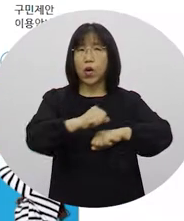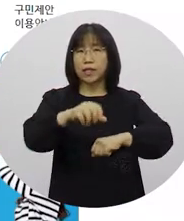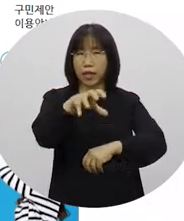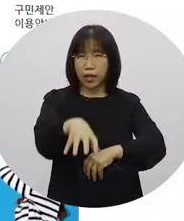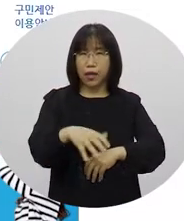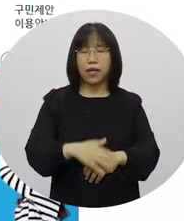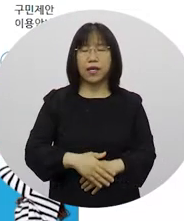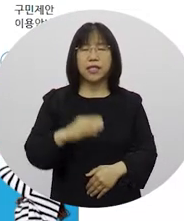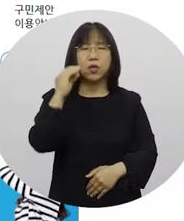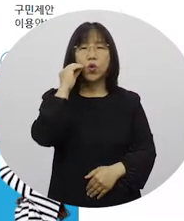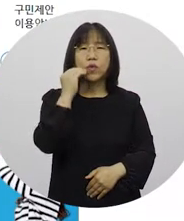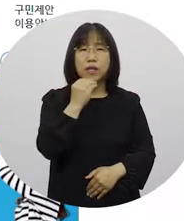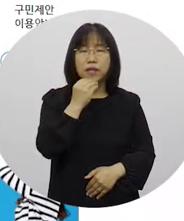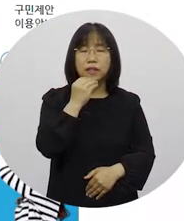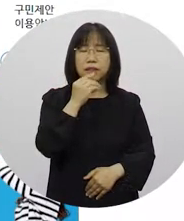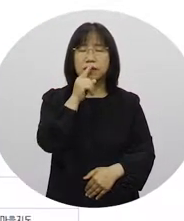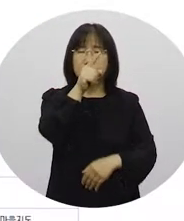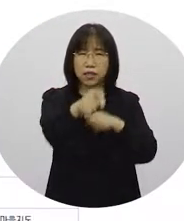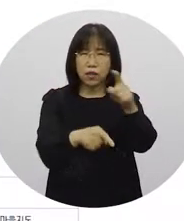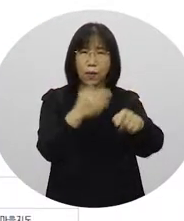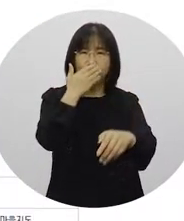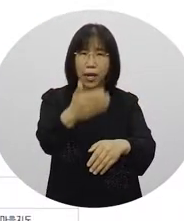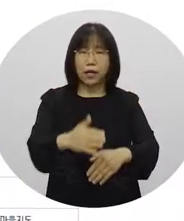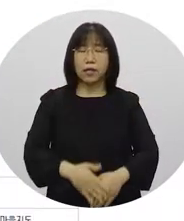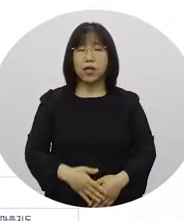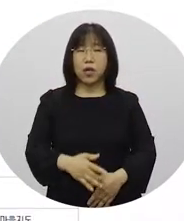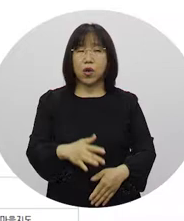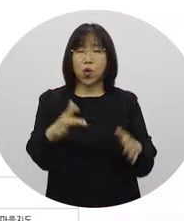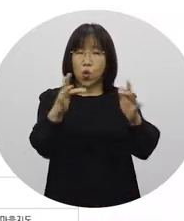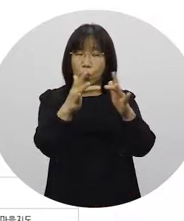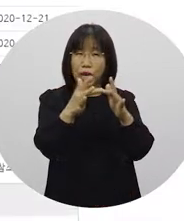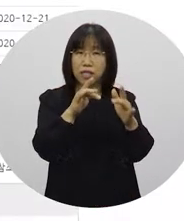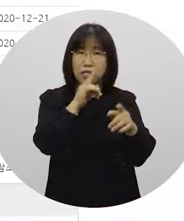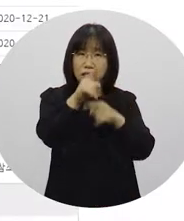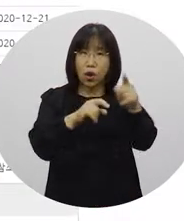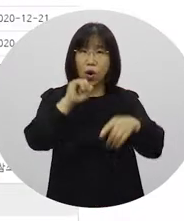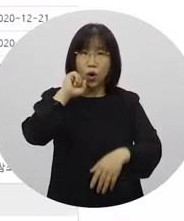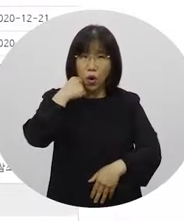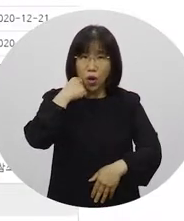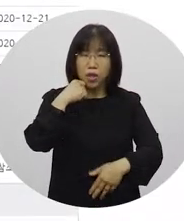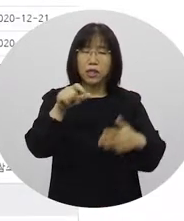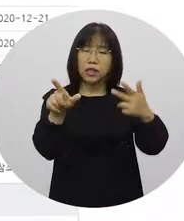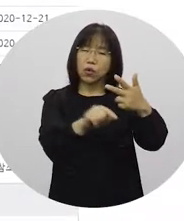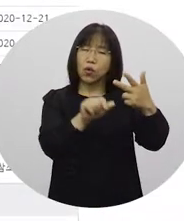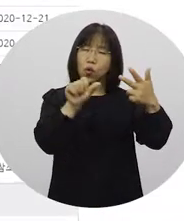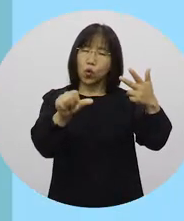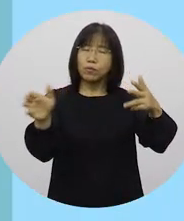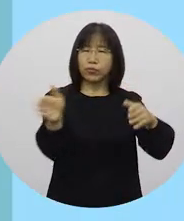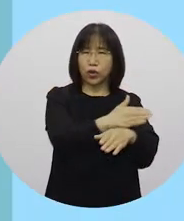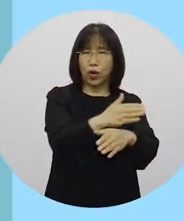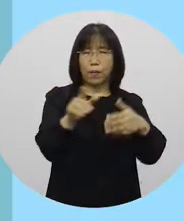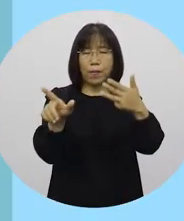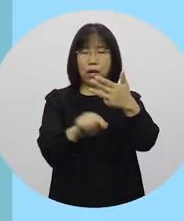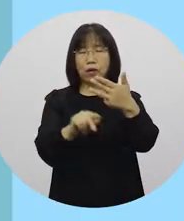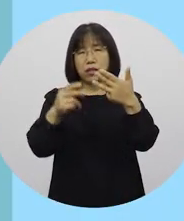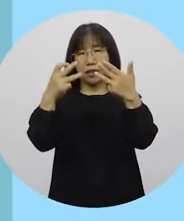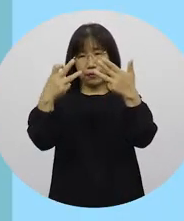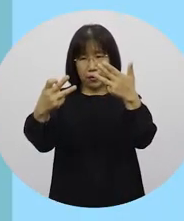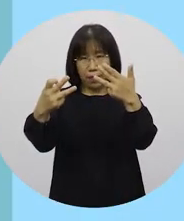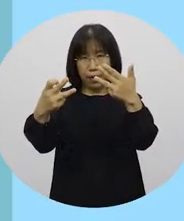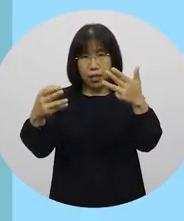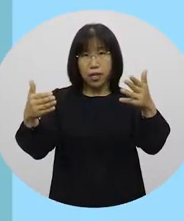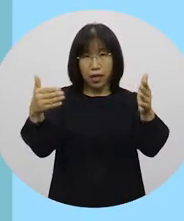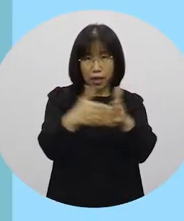열린광장 온라인 신청 메뉴를 통해 신청할 수 있습니다 온라인 신청이 어려운 경우 오는 7월 5일부터